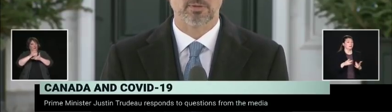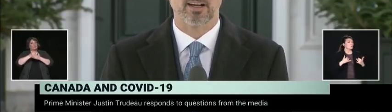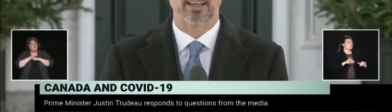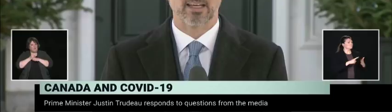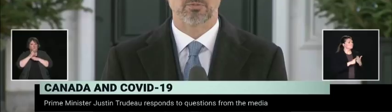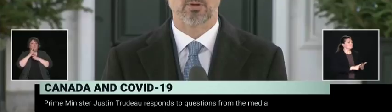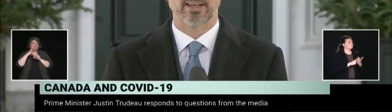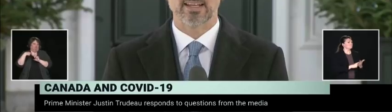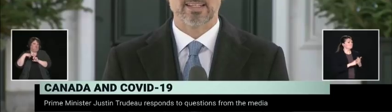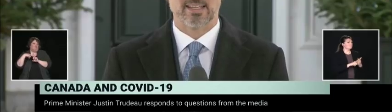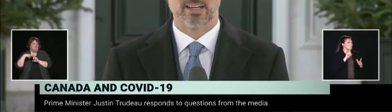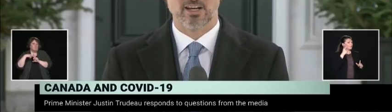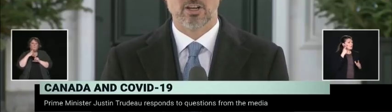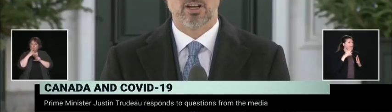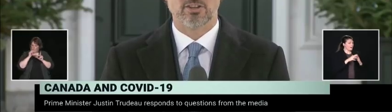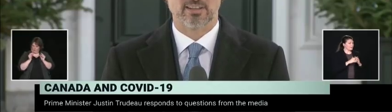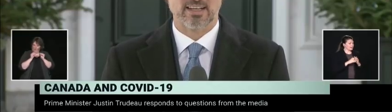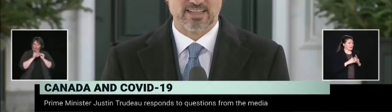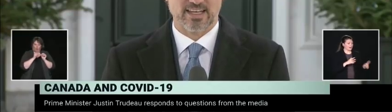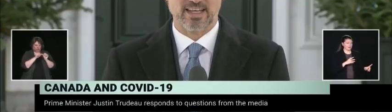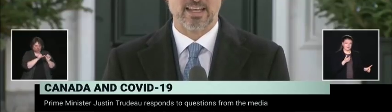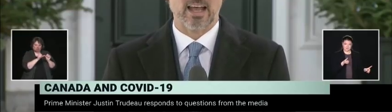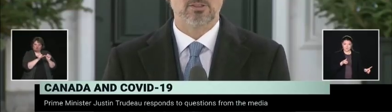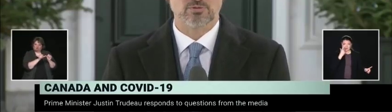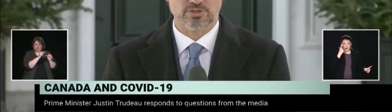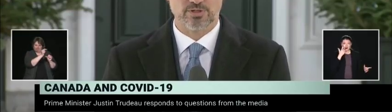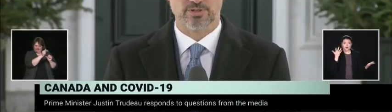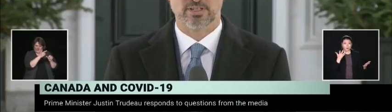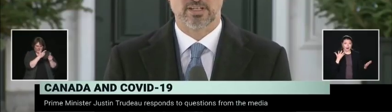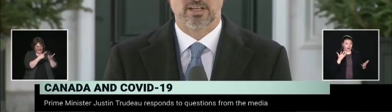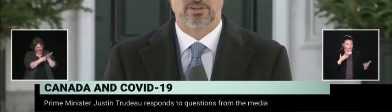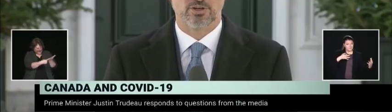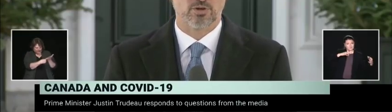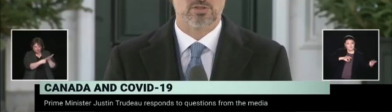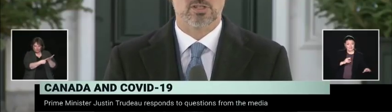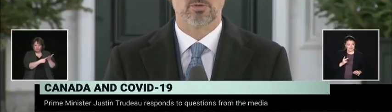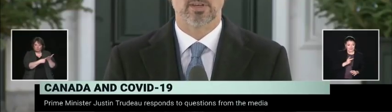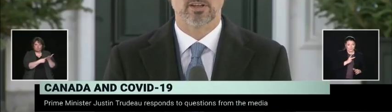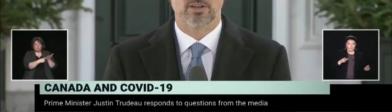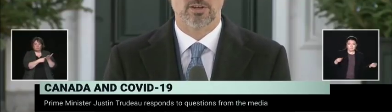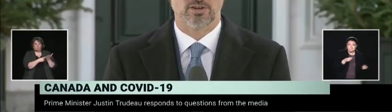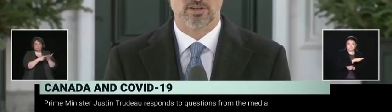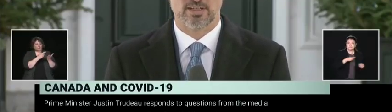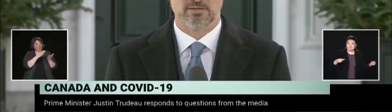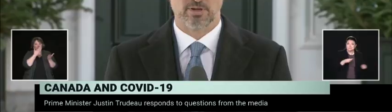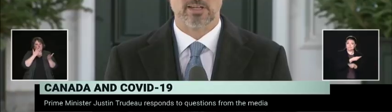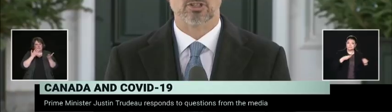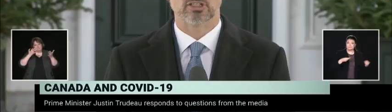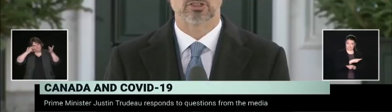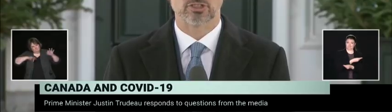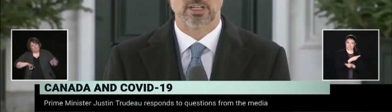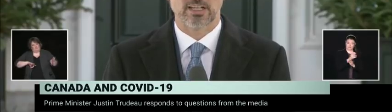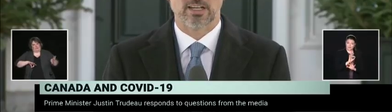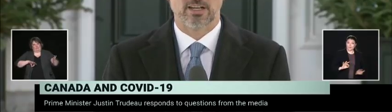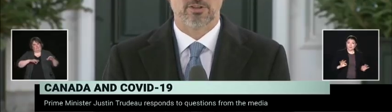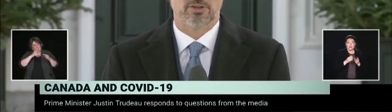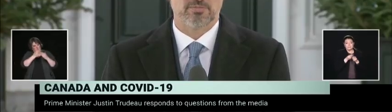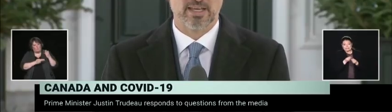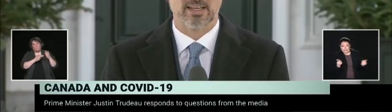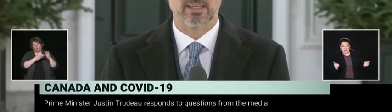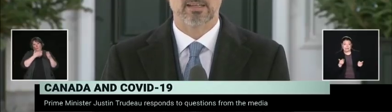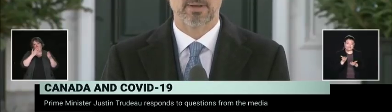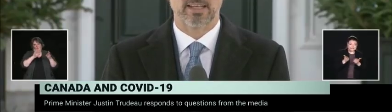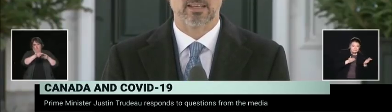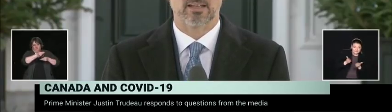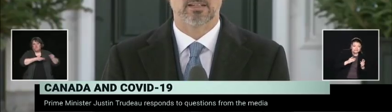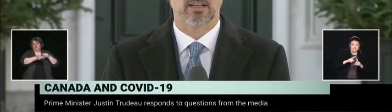américaine comprend à quel point c'est dans notre intérêt à nous deux de continuer le libre-échange de